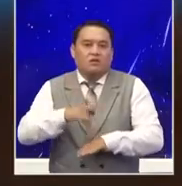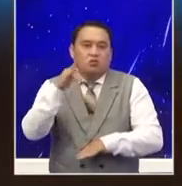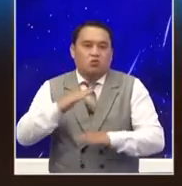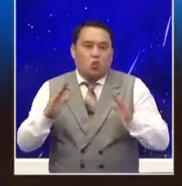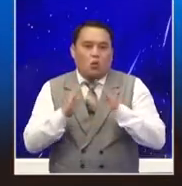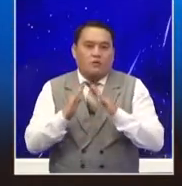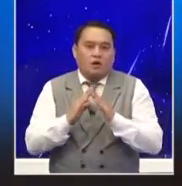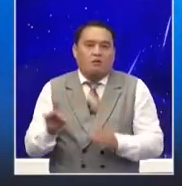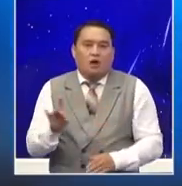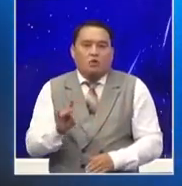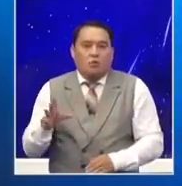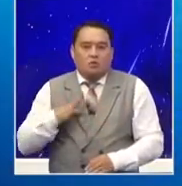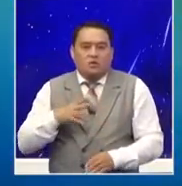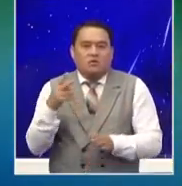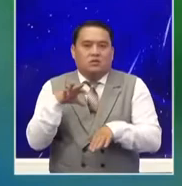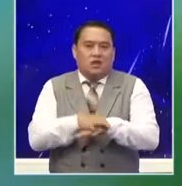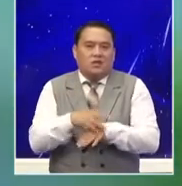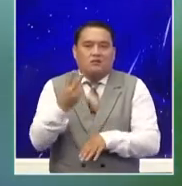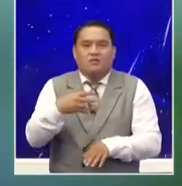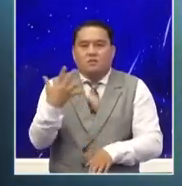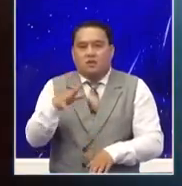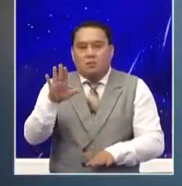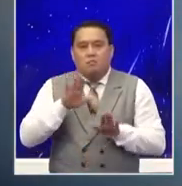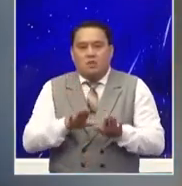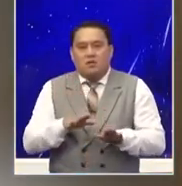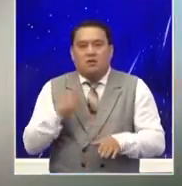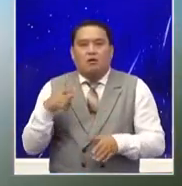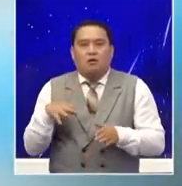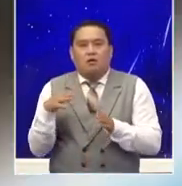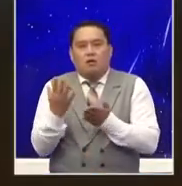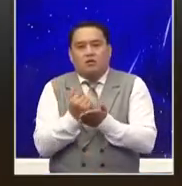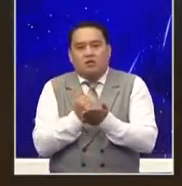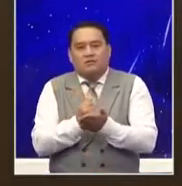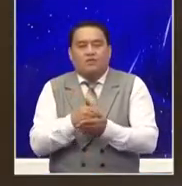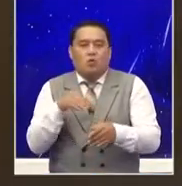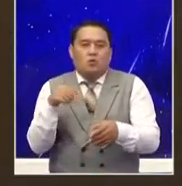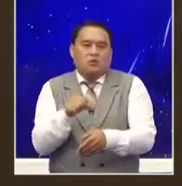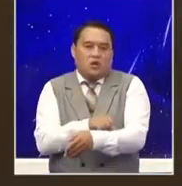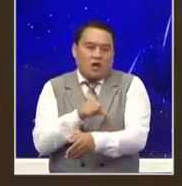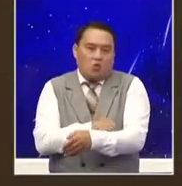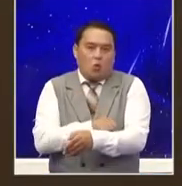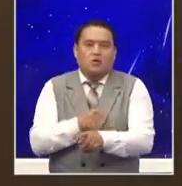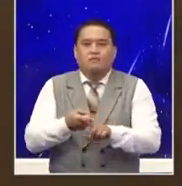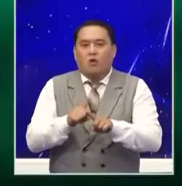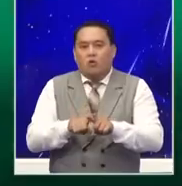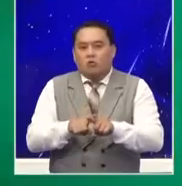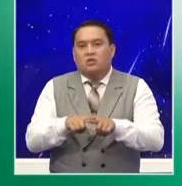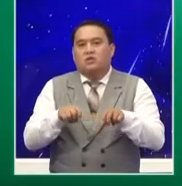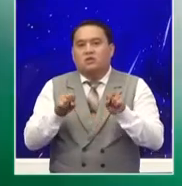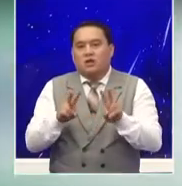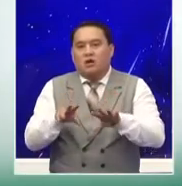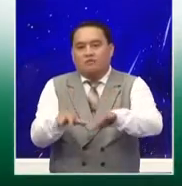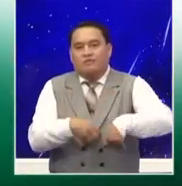дома Имбекшинского района задержан 25-летний местный житель, хранивший наркотические средства. Согласно заключению эксперта,